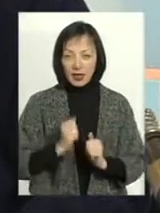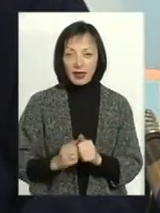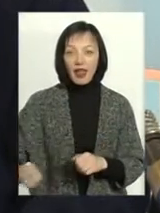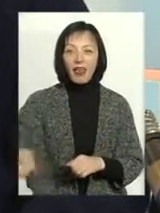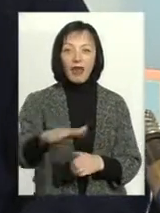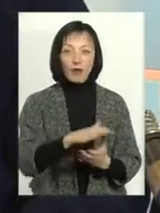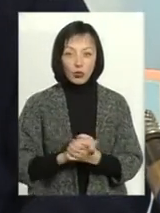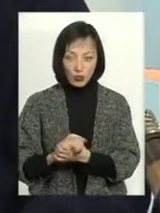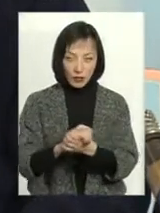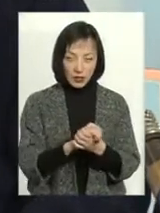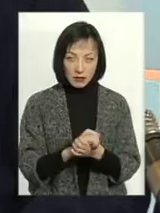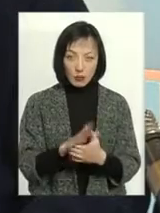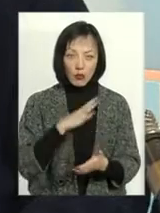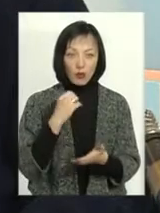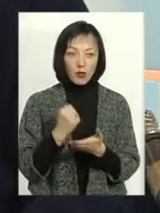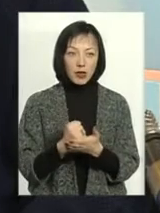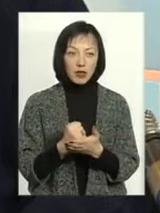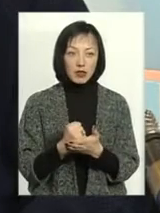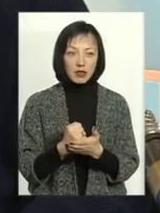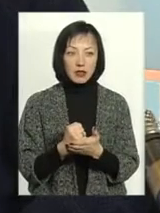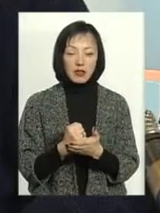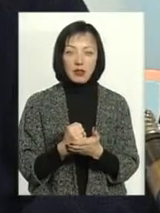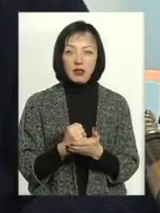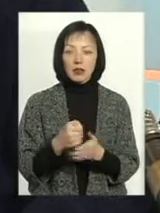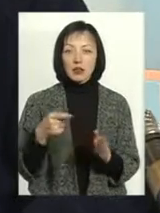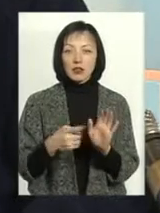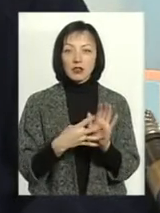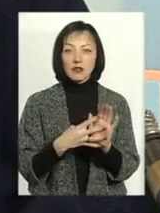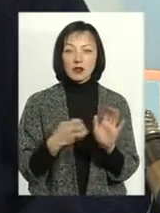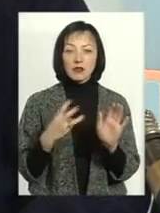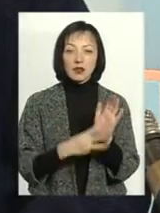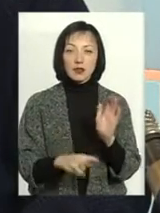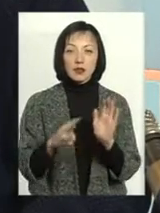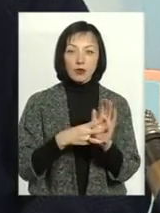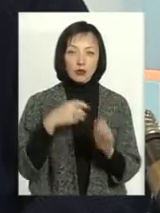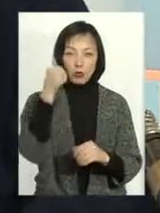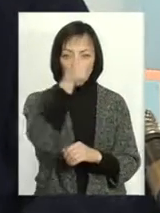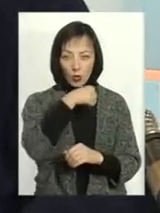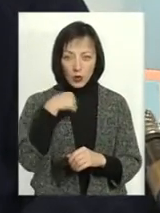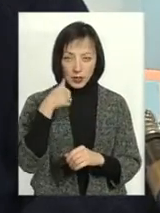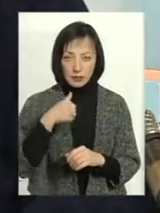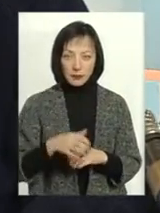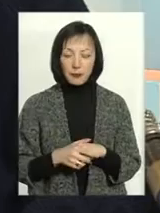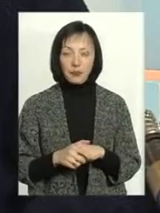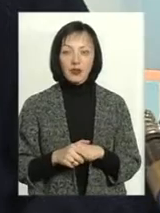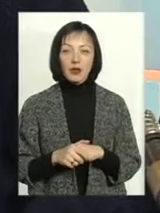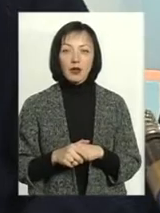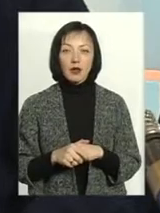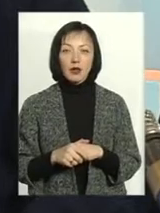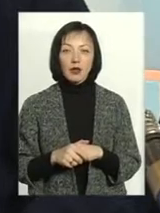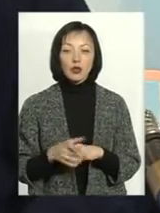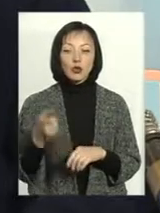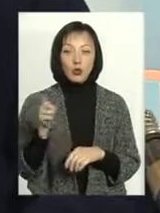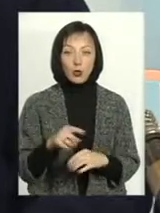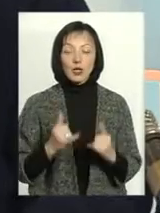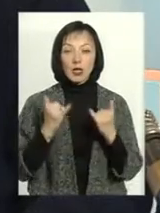Європейського співтовариства, який був прийнятий в Страсбурзі в 1988 році. Тому для того,